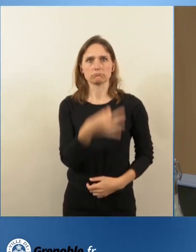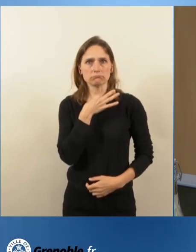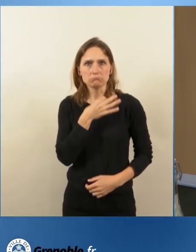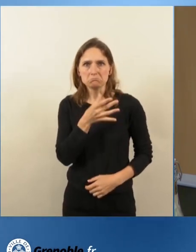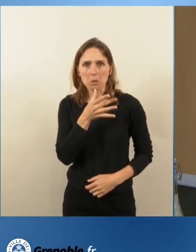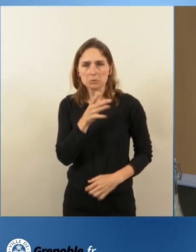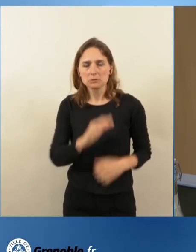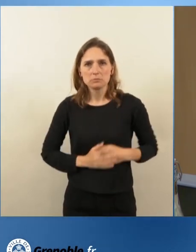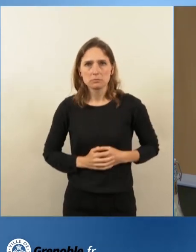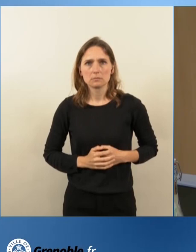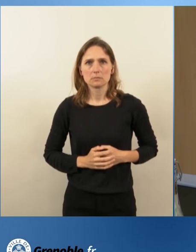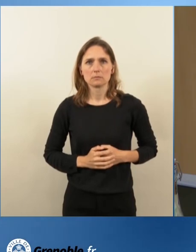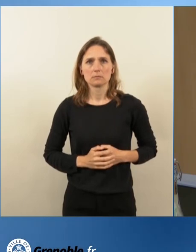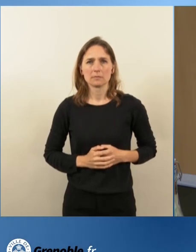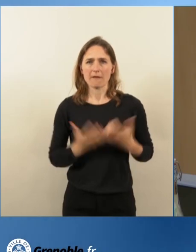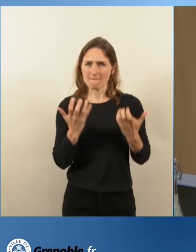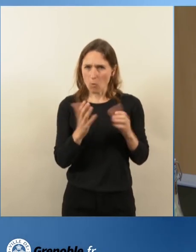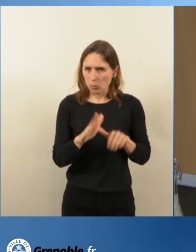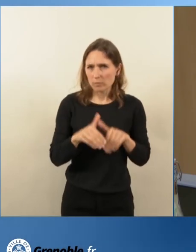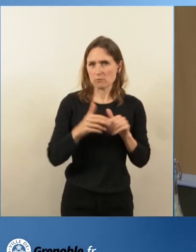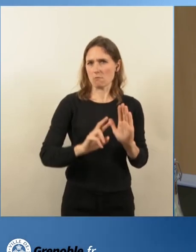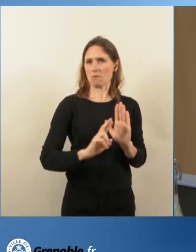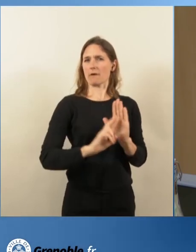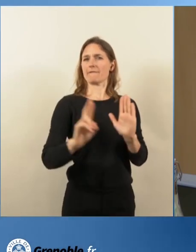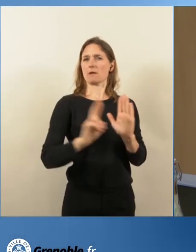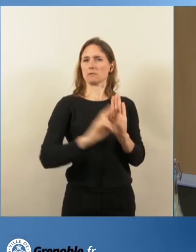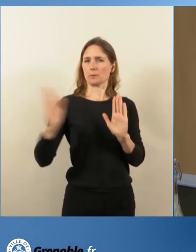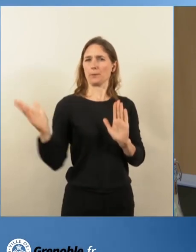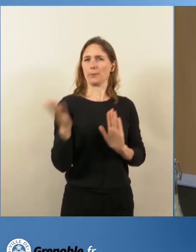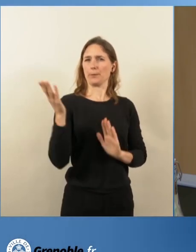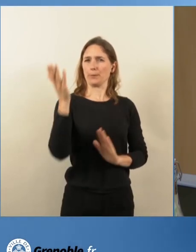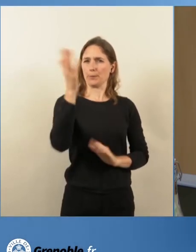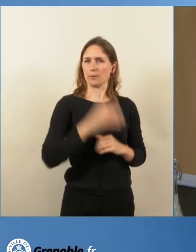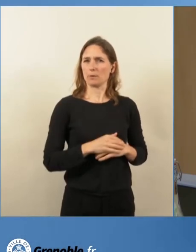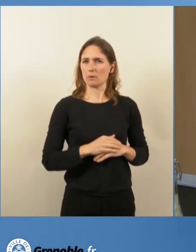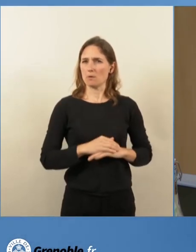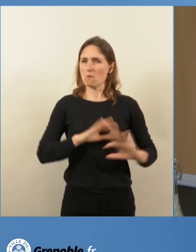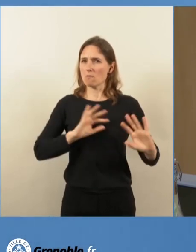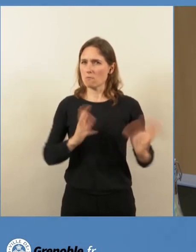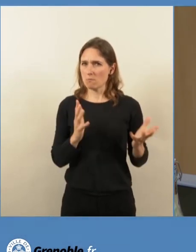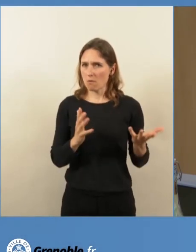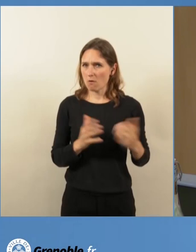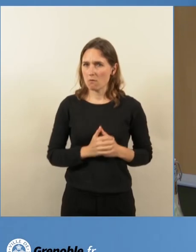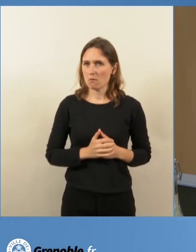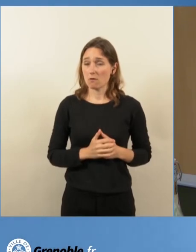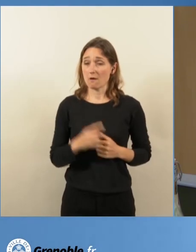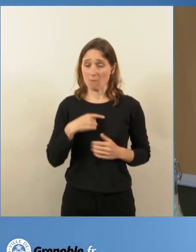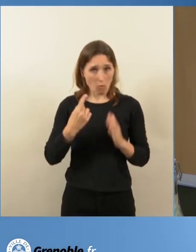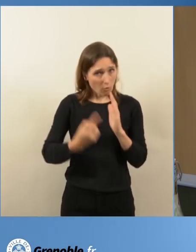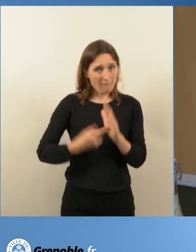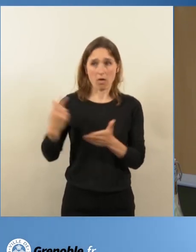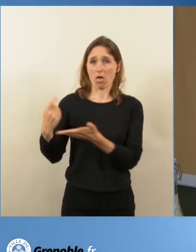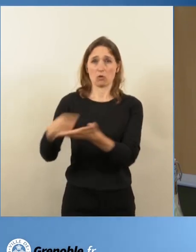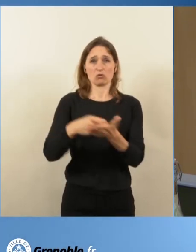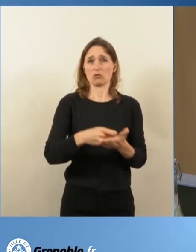et pour rester une référence il serait bon de reprendre les acquisitions sur le budget de la ville